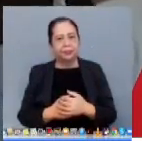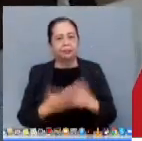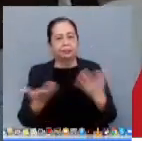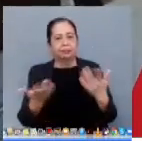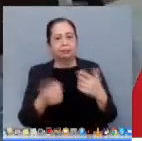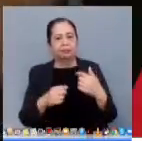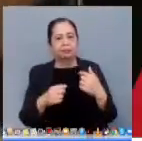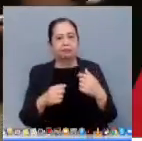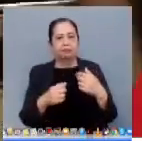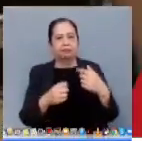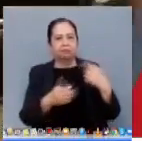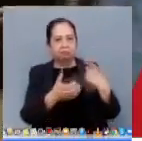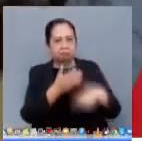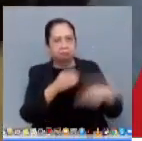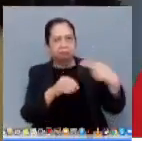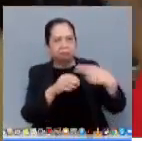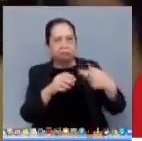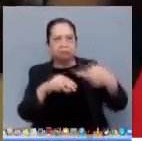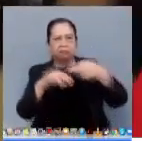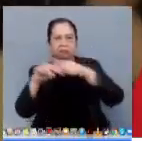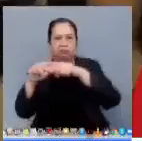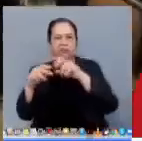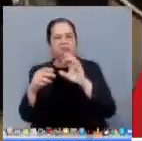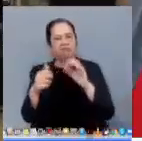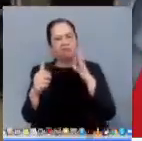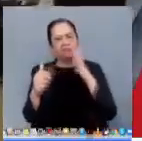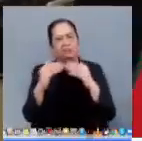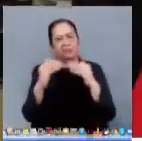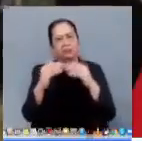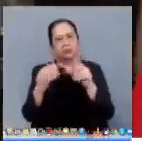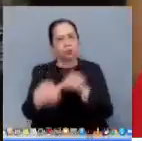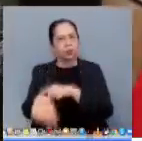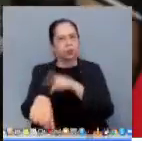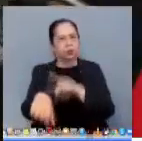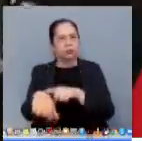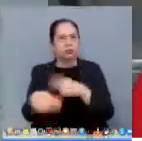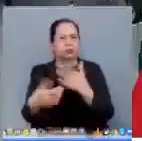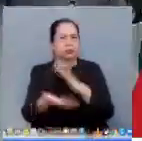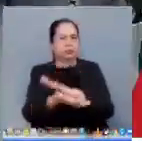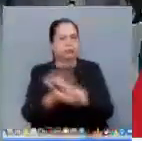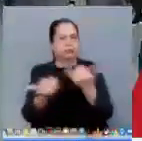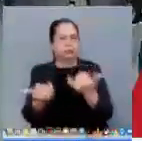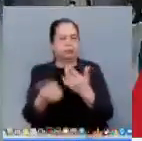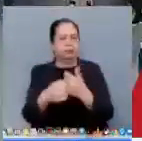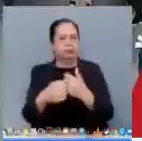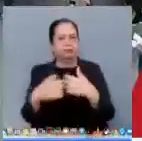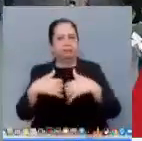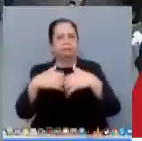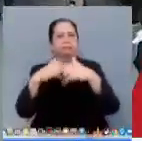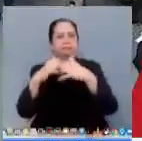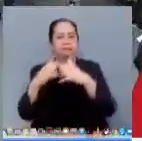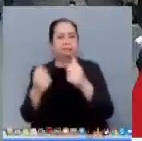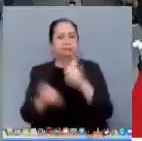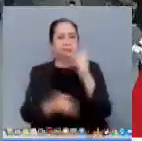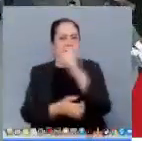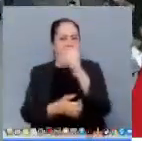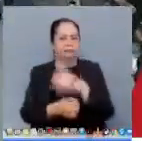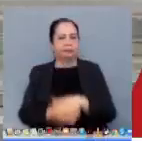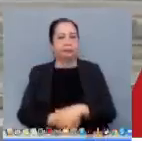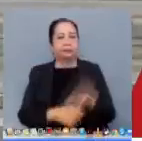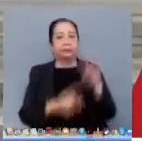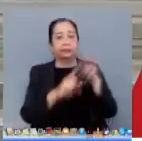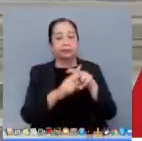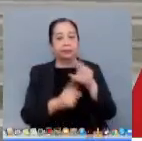lang siguro. Saka, tagal din naman na ng pandemic. Ngayon lang din sila bumabawi. Nag-apply na raw ang Cebu Pacific para sa